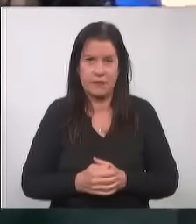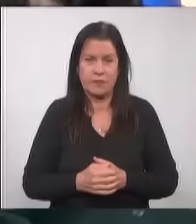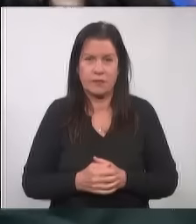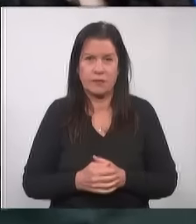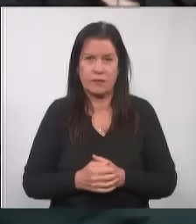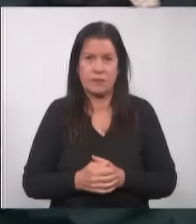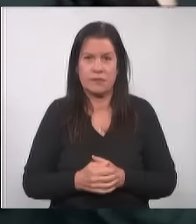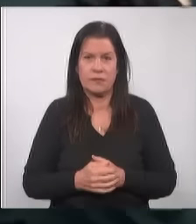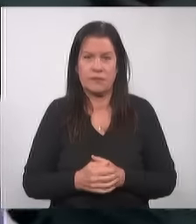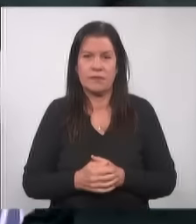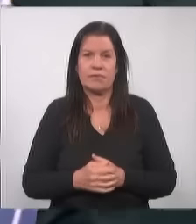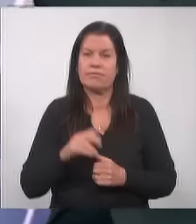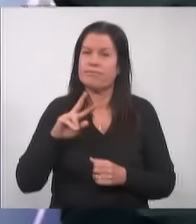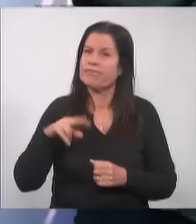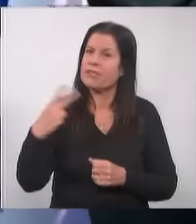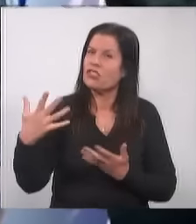שיהיה לך בהצלחה.